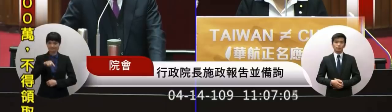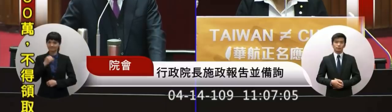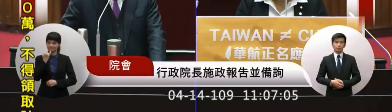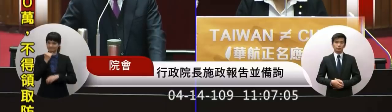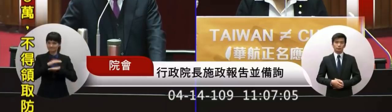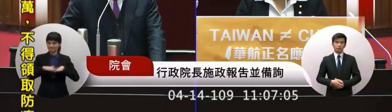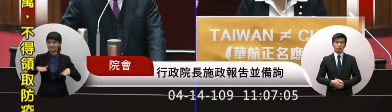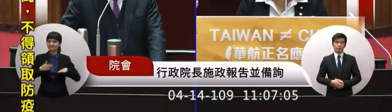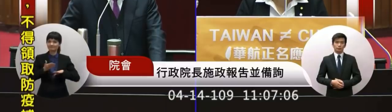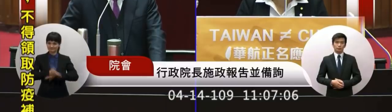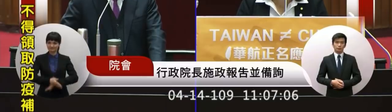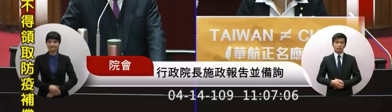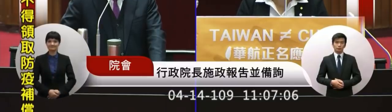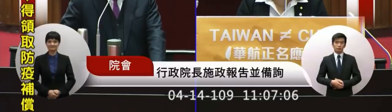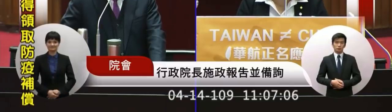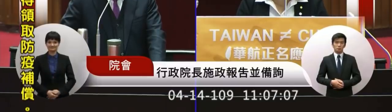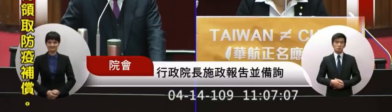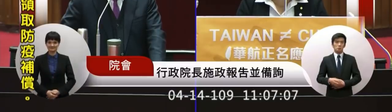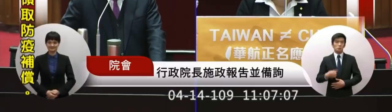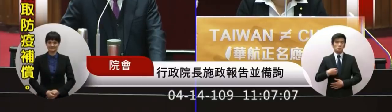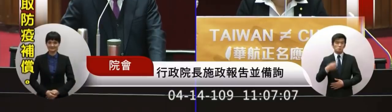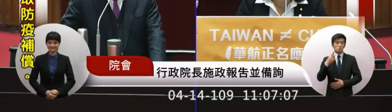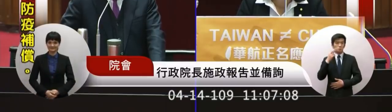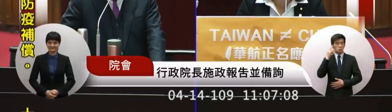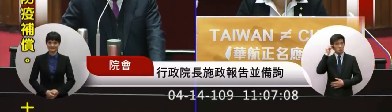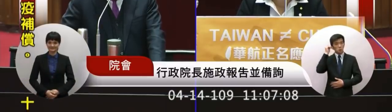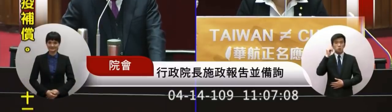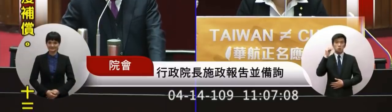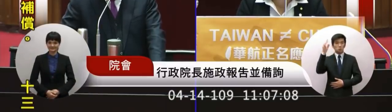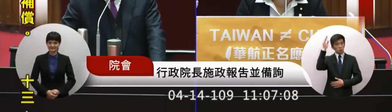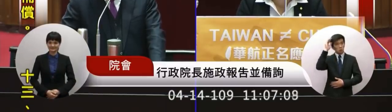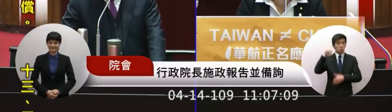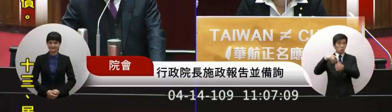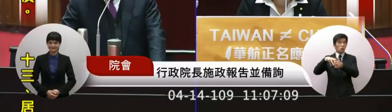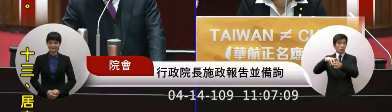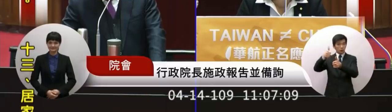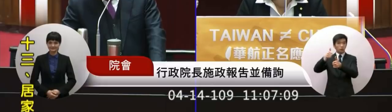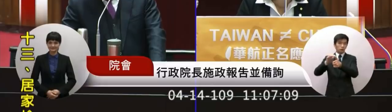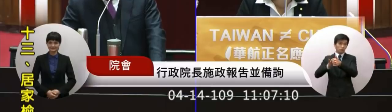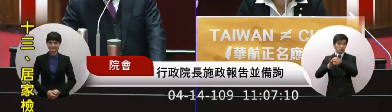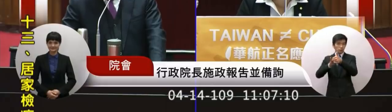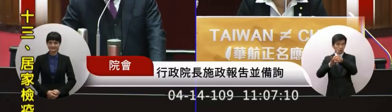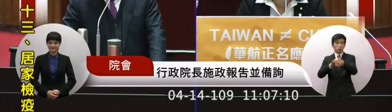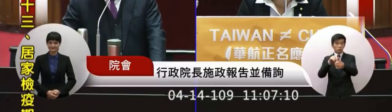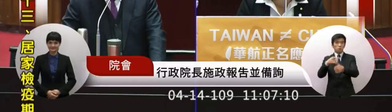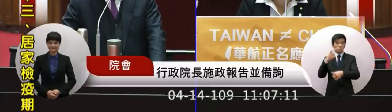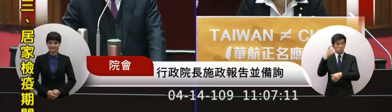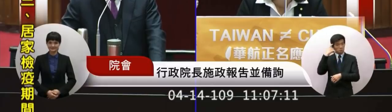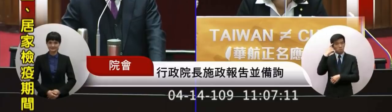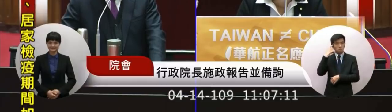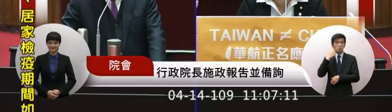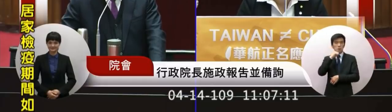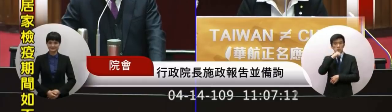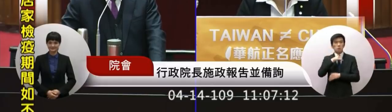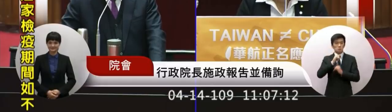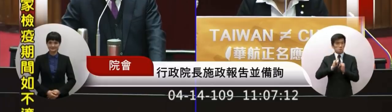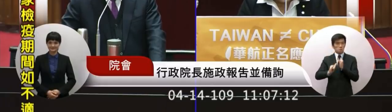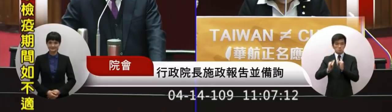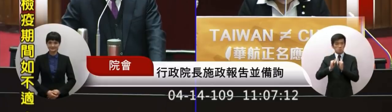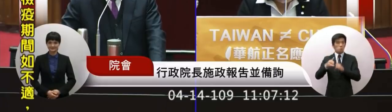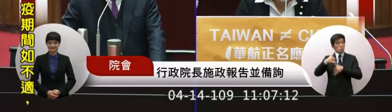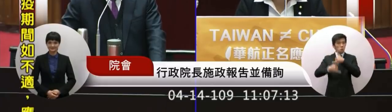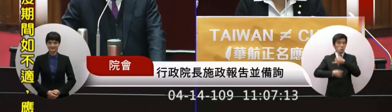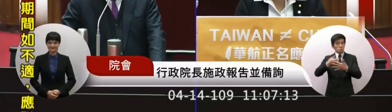關因為我覺得有蘇院長的帶領我相信台灣的日子可以更好